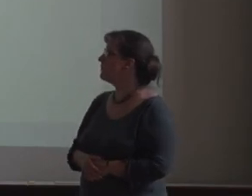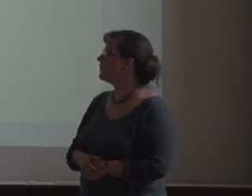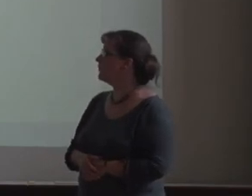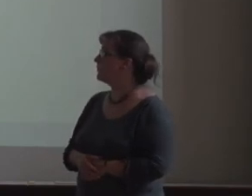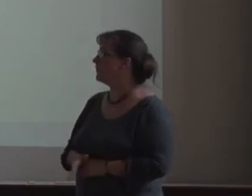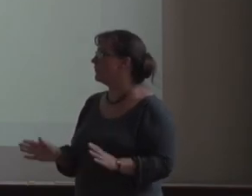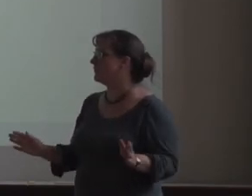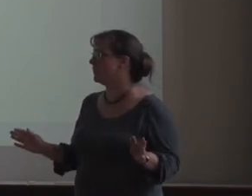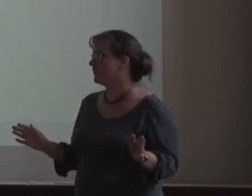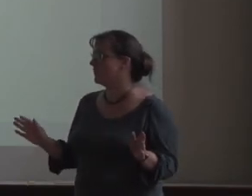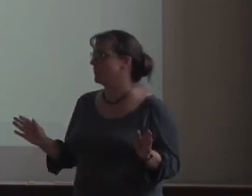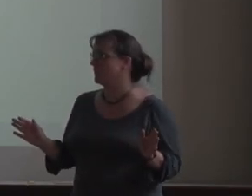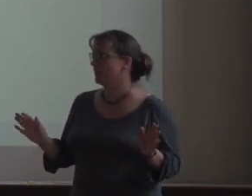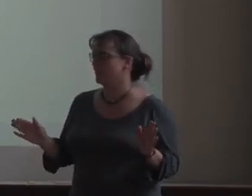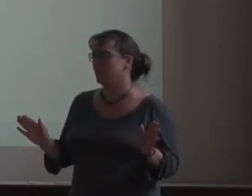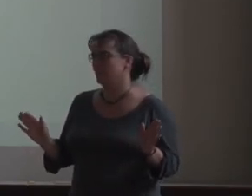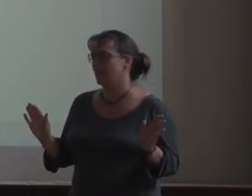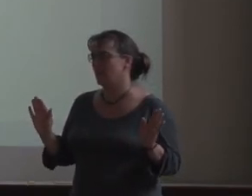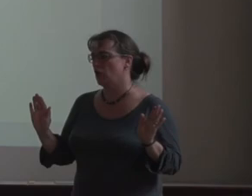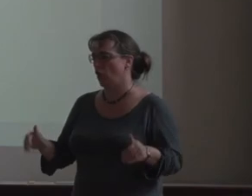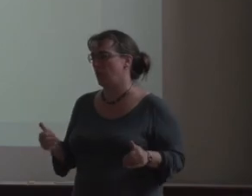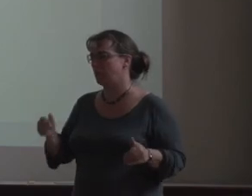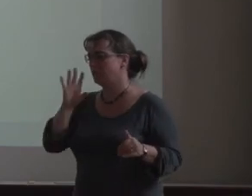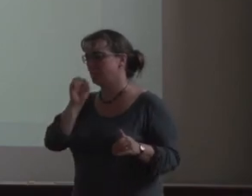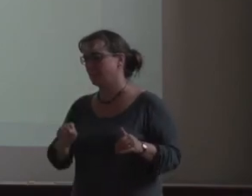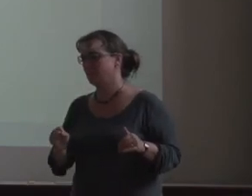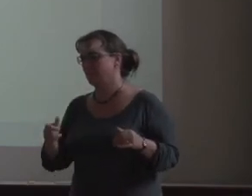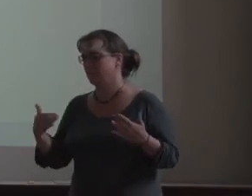Mais ça reste quand même quelque chose d'assez compliqué.